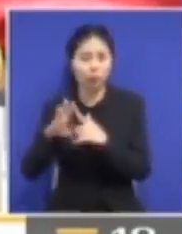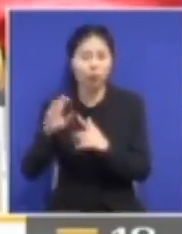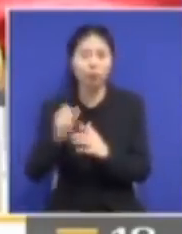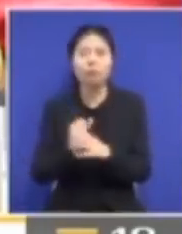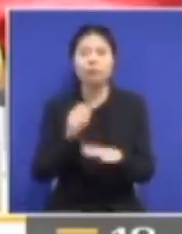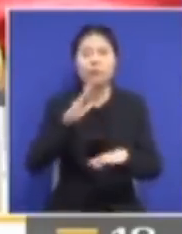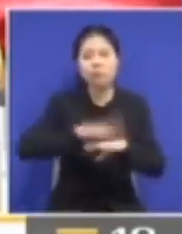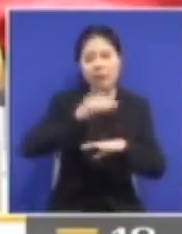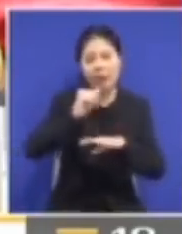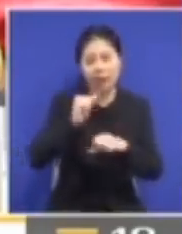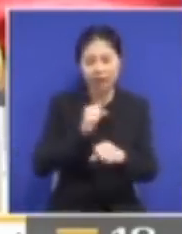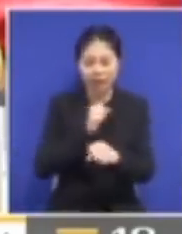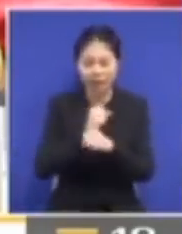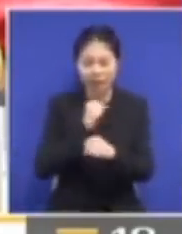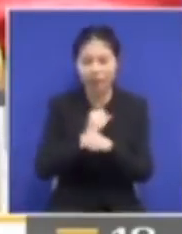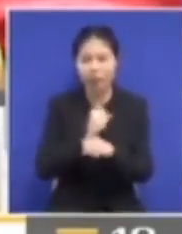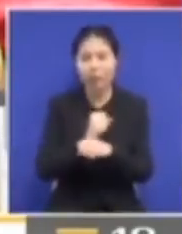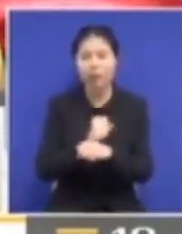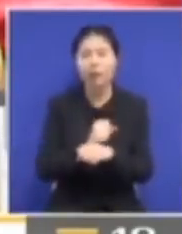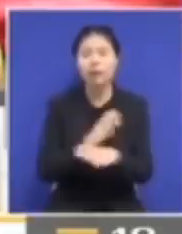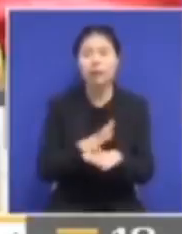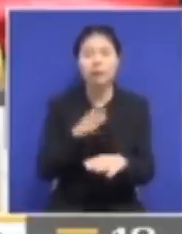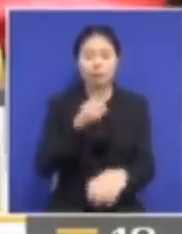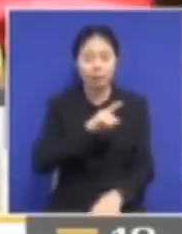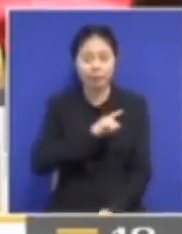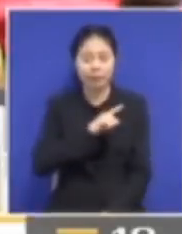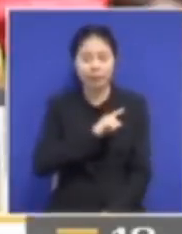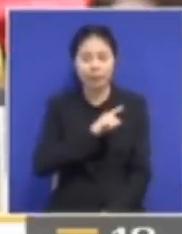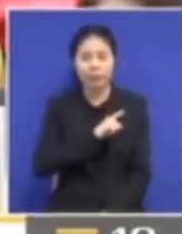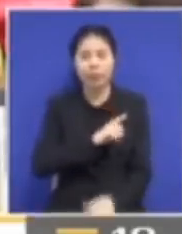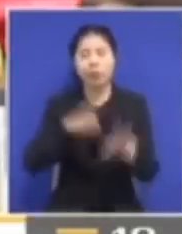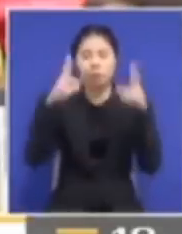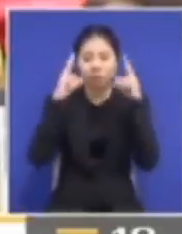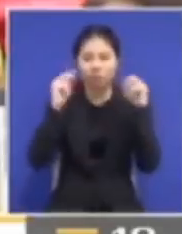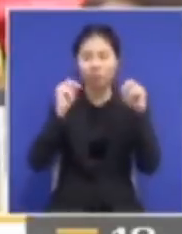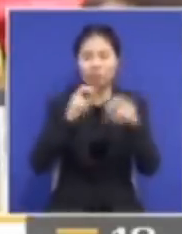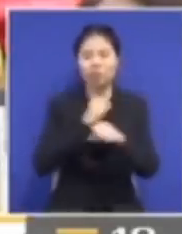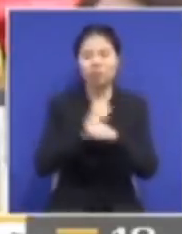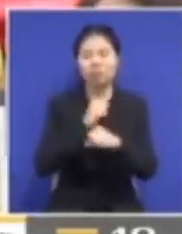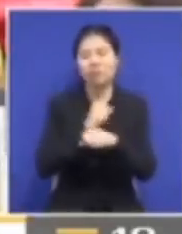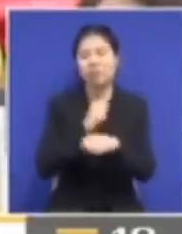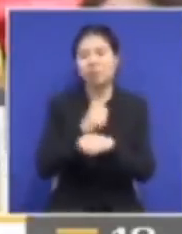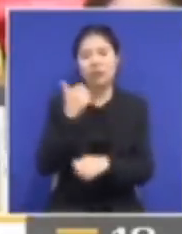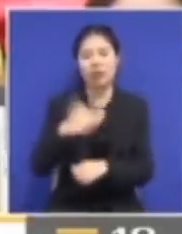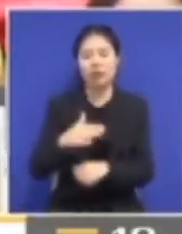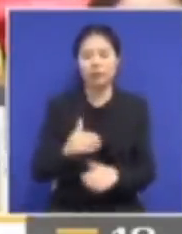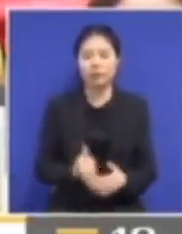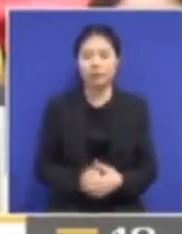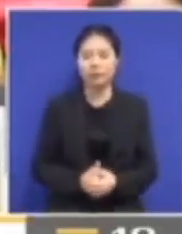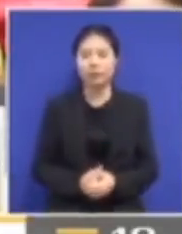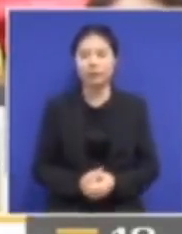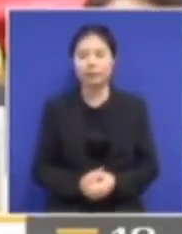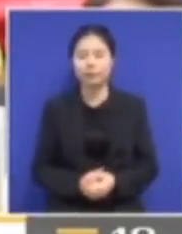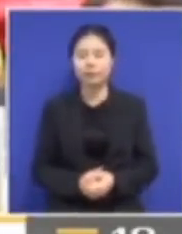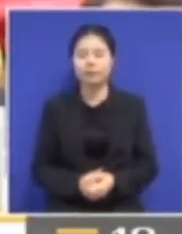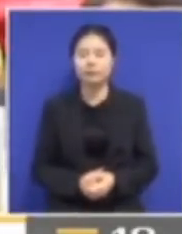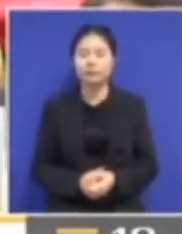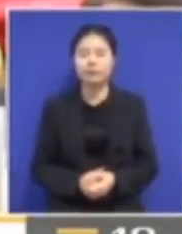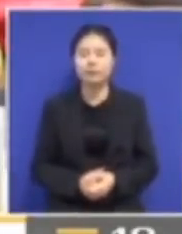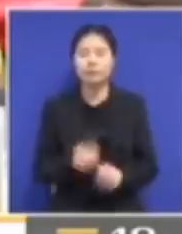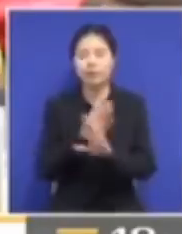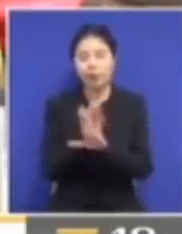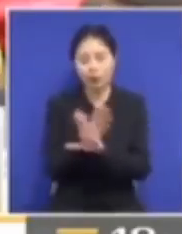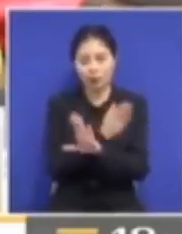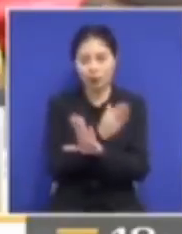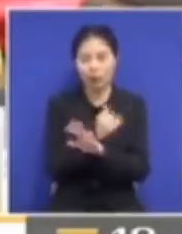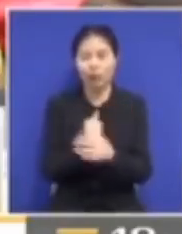ที่นะครับในฐานะนายกรัฐมนตรีนอกจากนั้นก่อนนะครับก่อนหน้านั้นผม